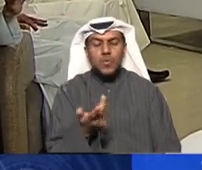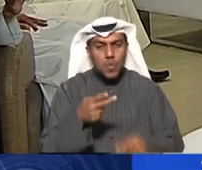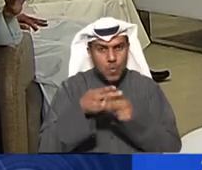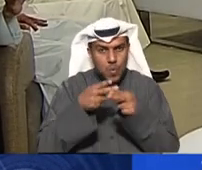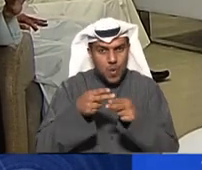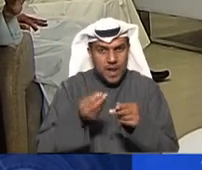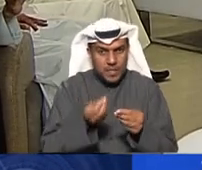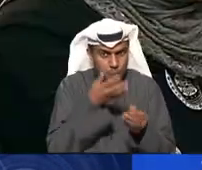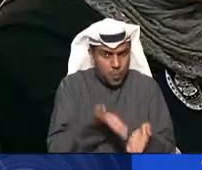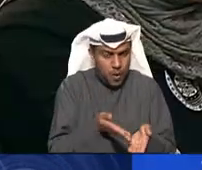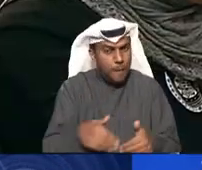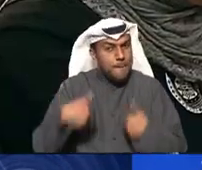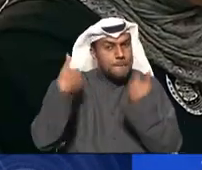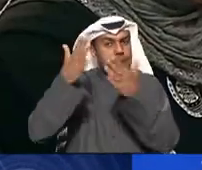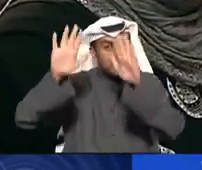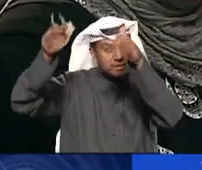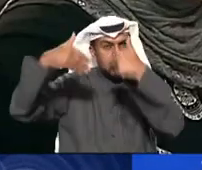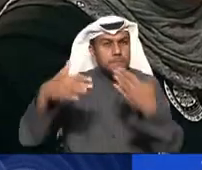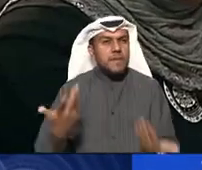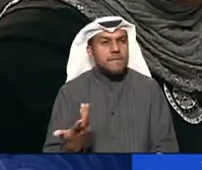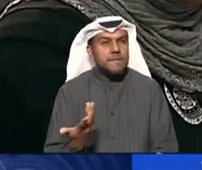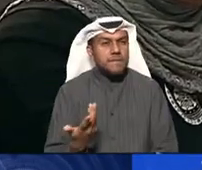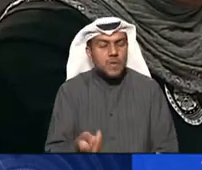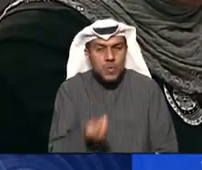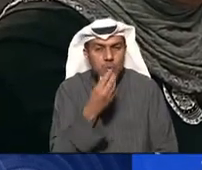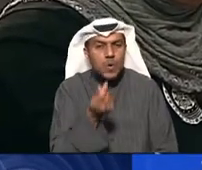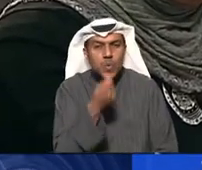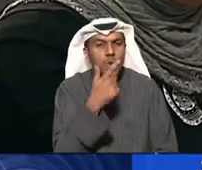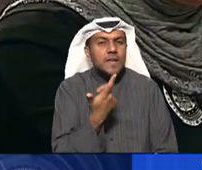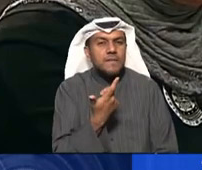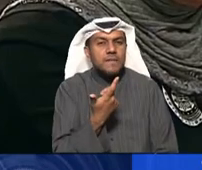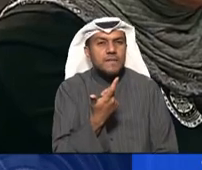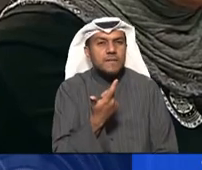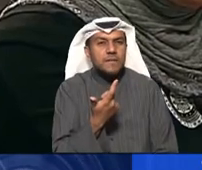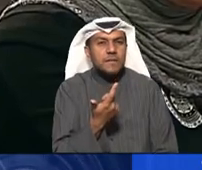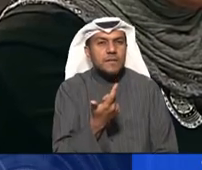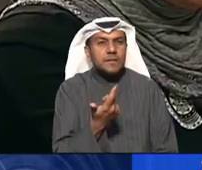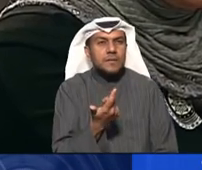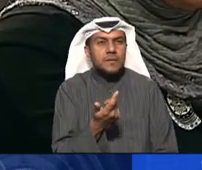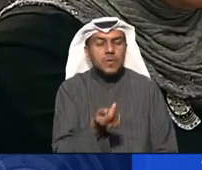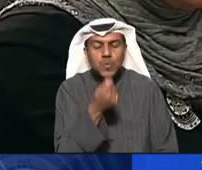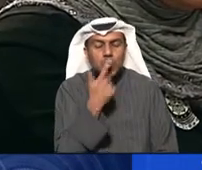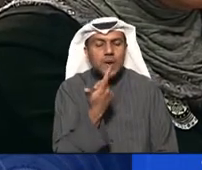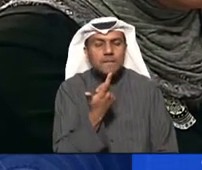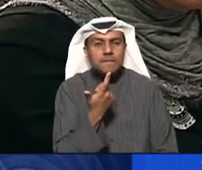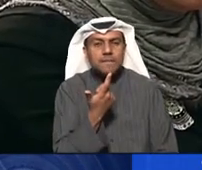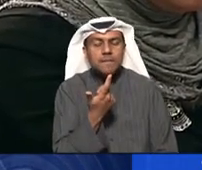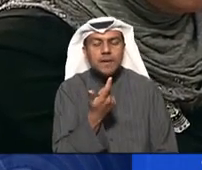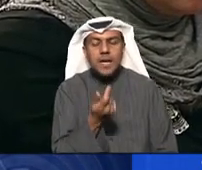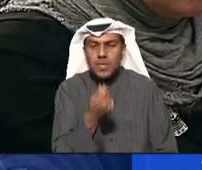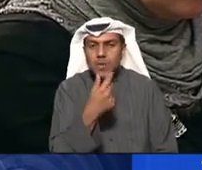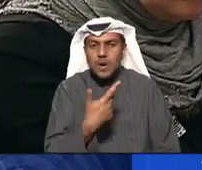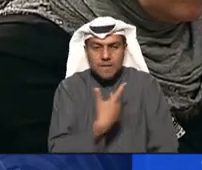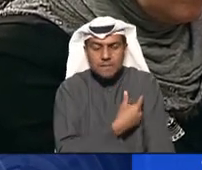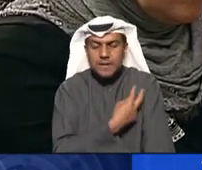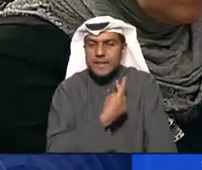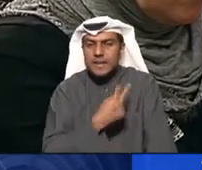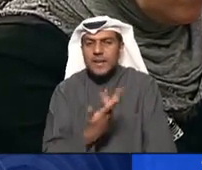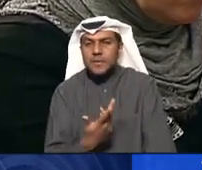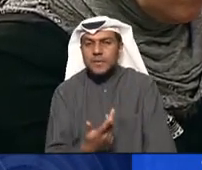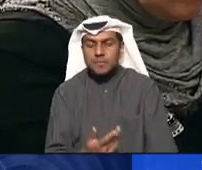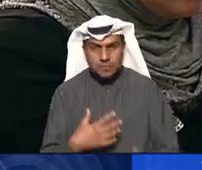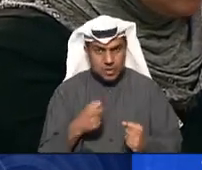تم استيراده من خارج الكويت؟ وما هي فعاليه العلاج الذي يقدم؟ وهل في حالات تم شفائها